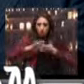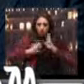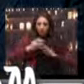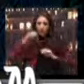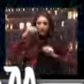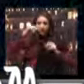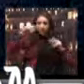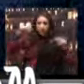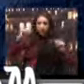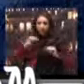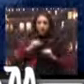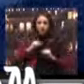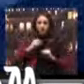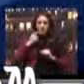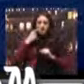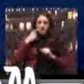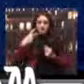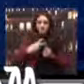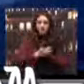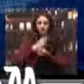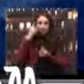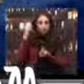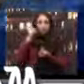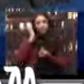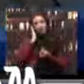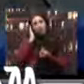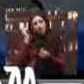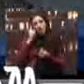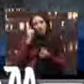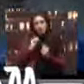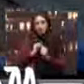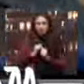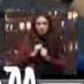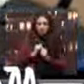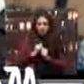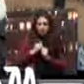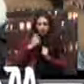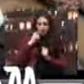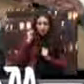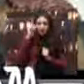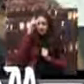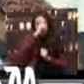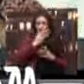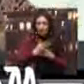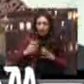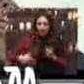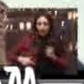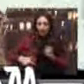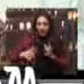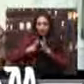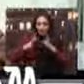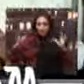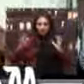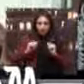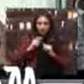عملية تفتيت حصوات تحت تخدير موضعي، تمام، ودوت صعوبة التدخل الجراحي لمريض كبد وسيولة الدم. فتم